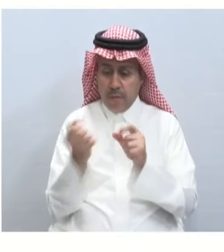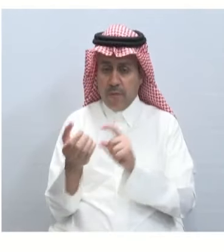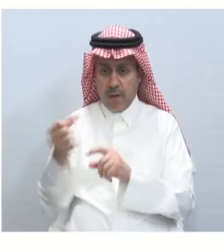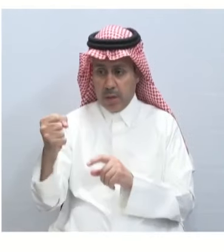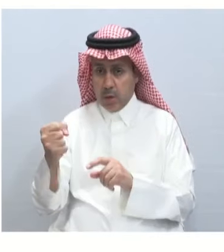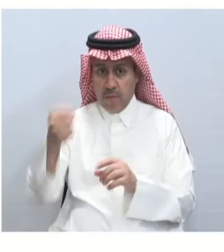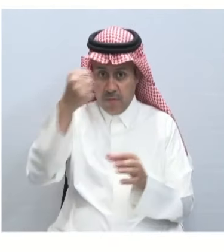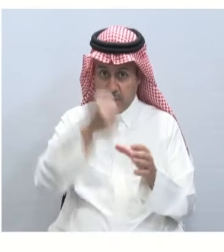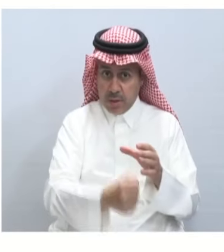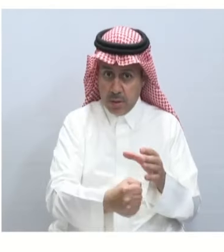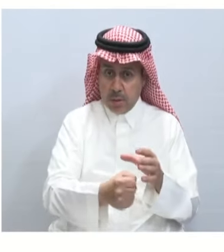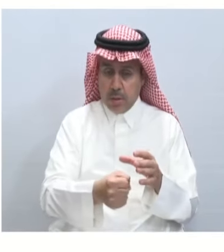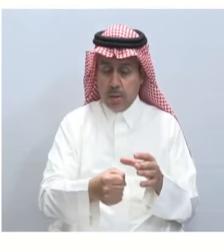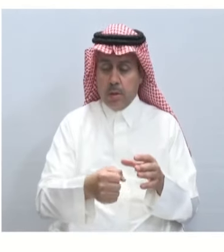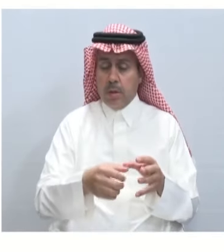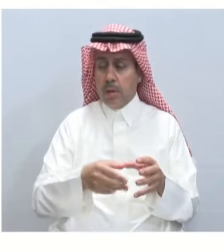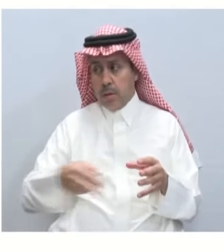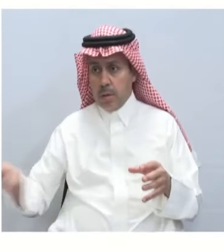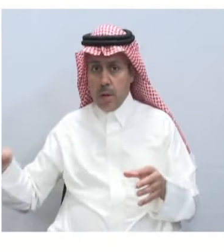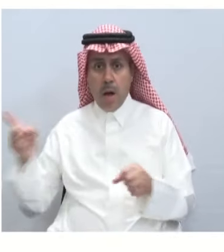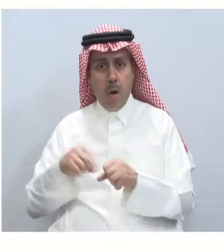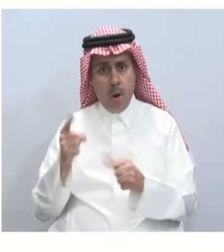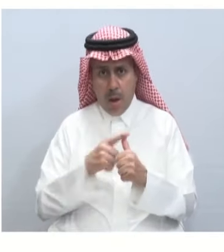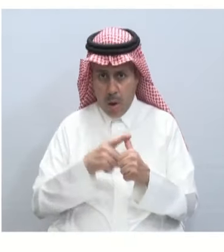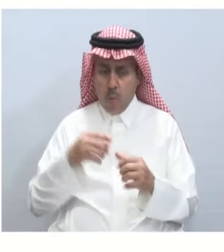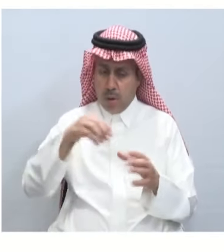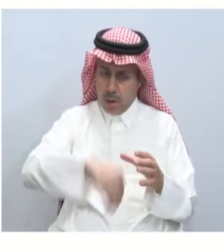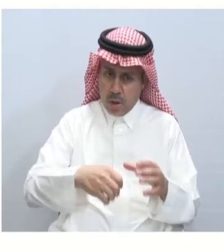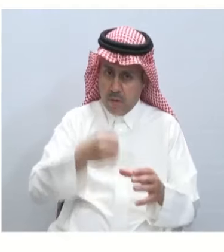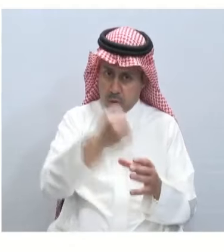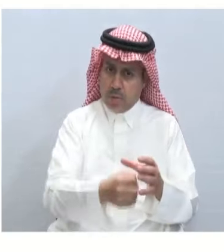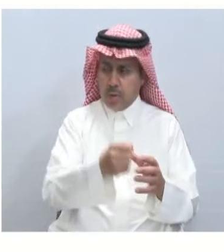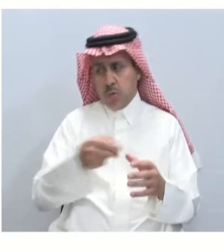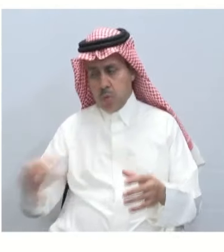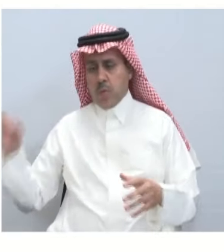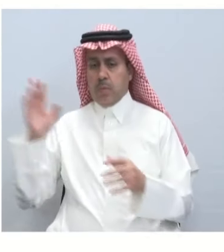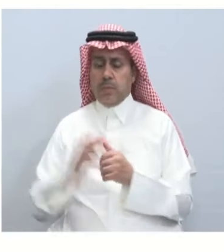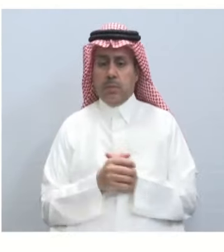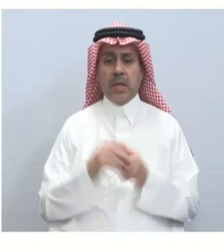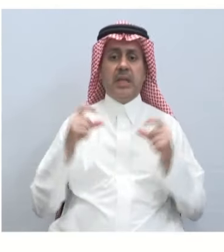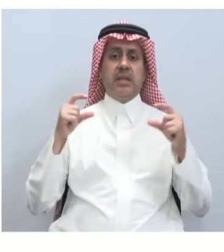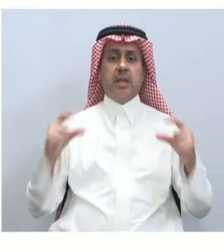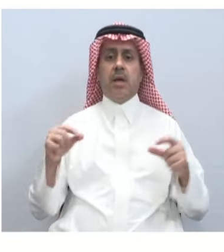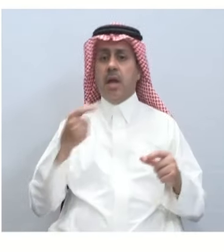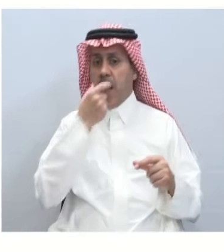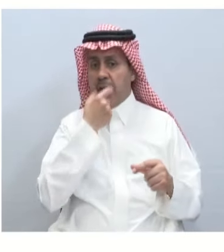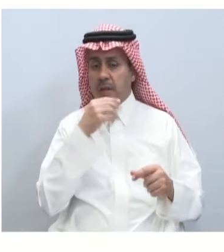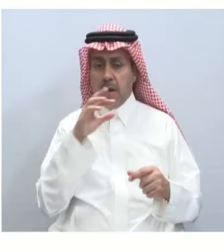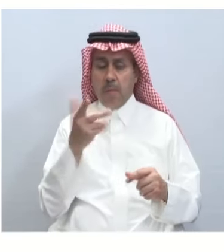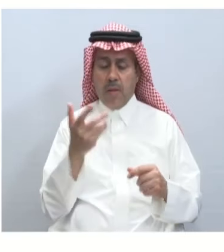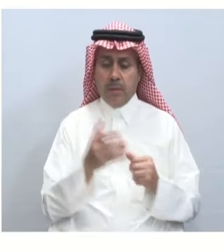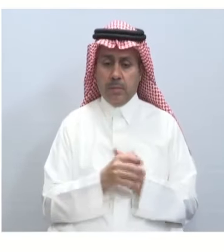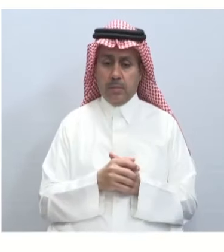استطاع الا تقوم حتى يغرسها ف يغرسها على ما يدل هذا الحديث يدل على